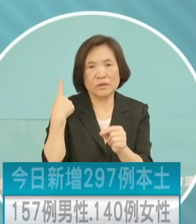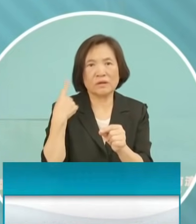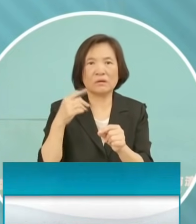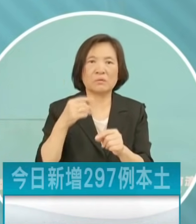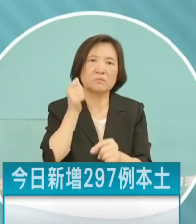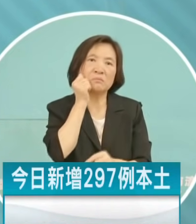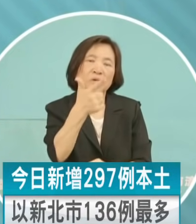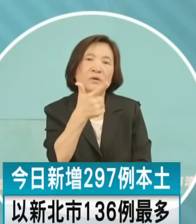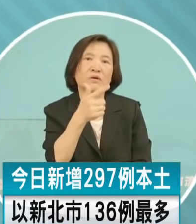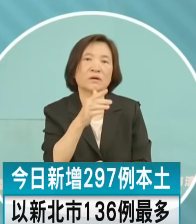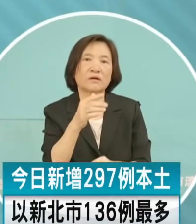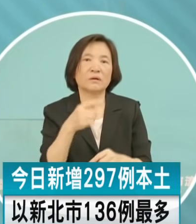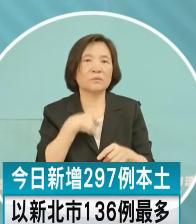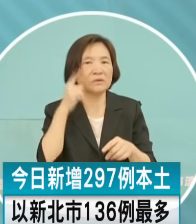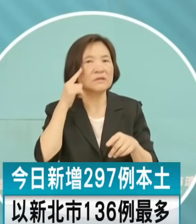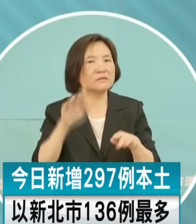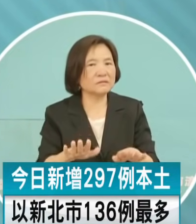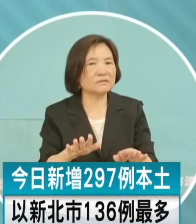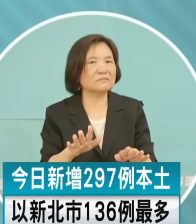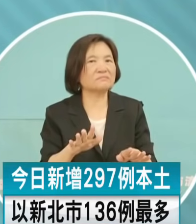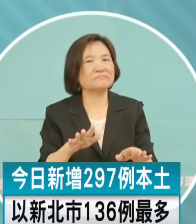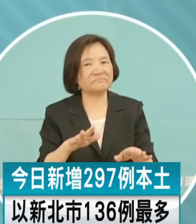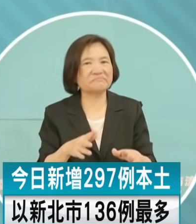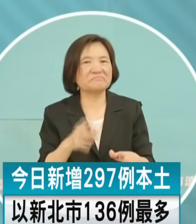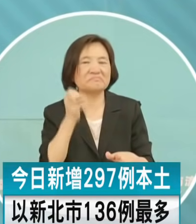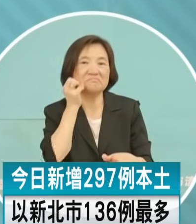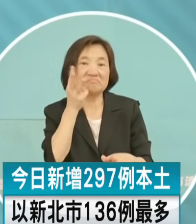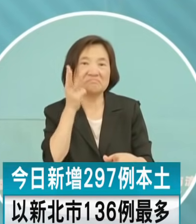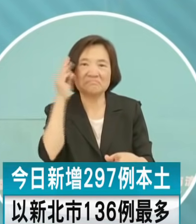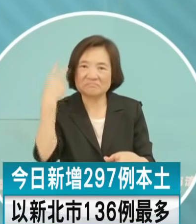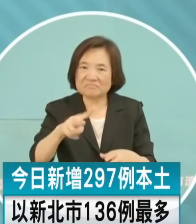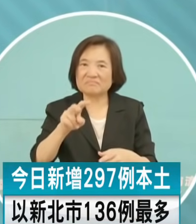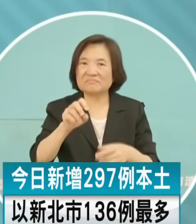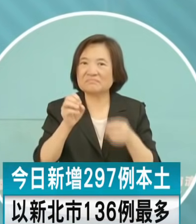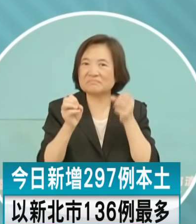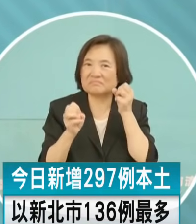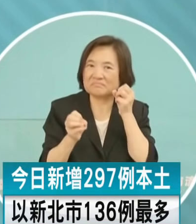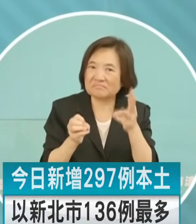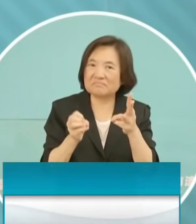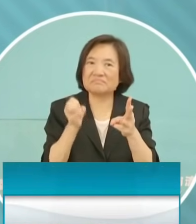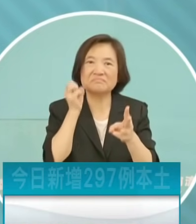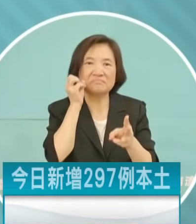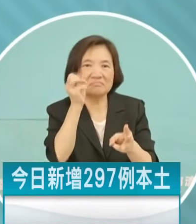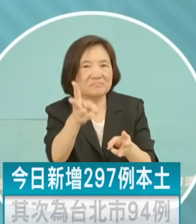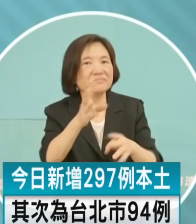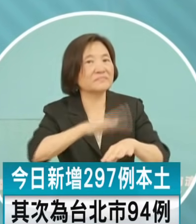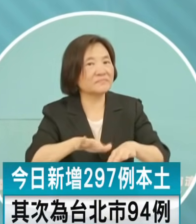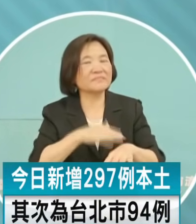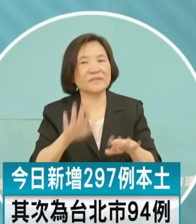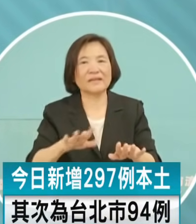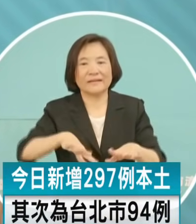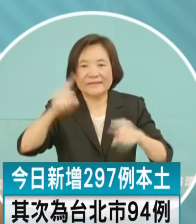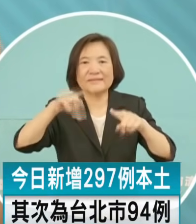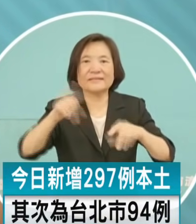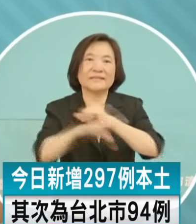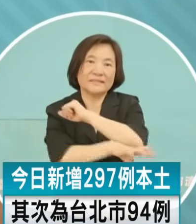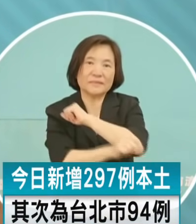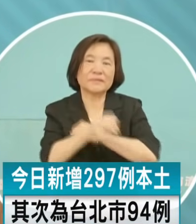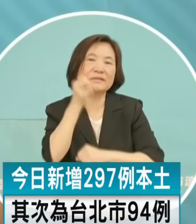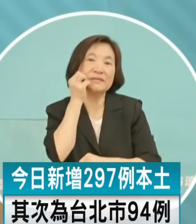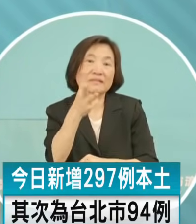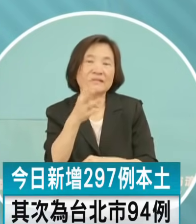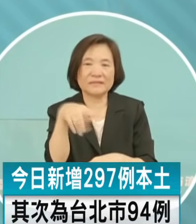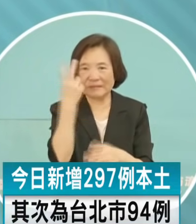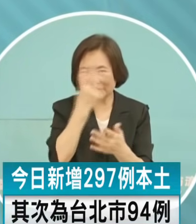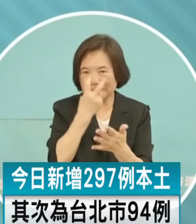年我看是应该会超，应该也会至少不会是三个月了哈。不过我们现在原则上先减